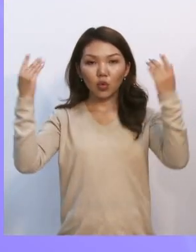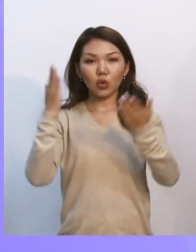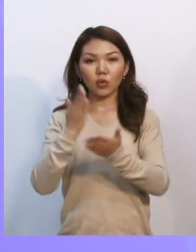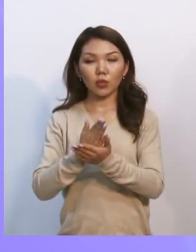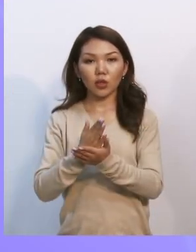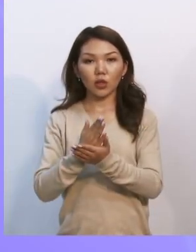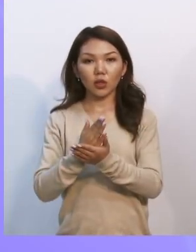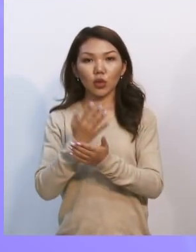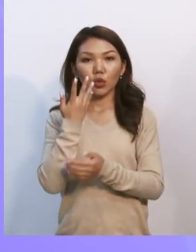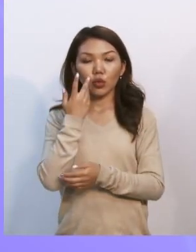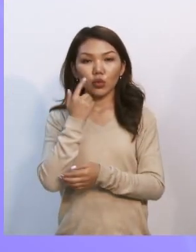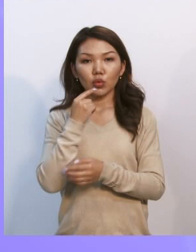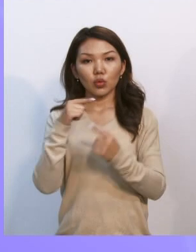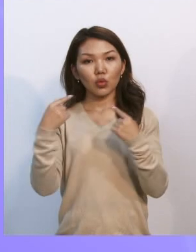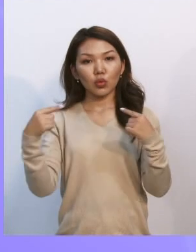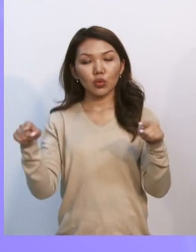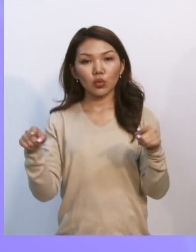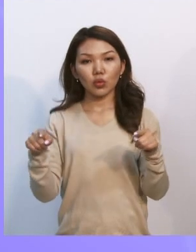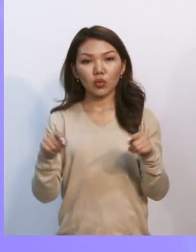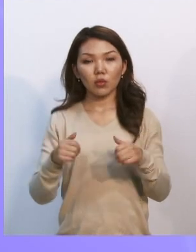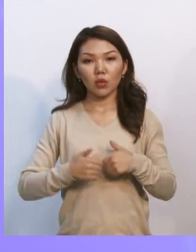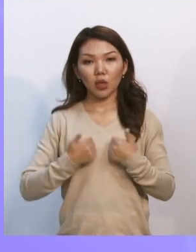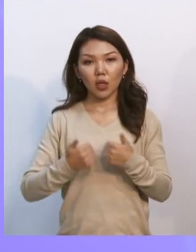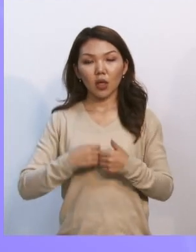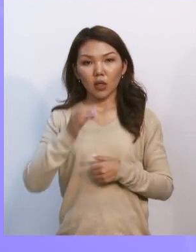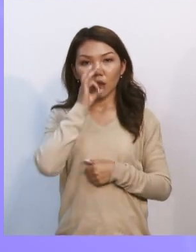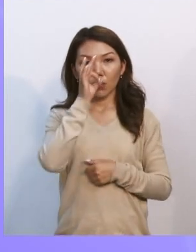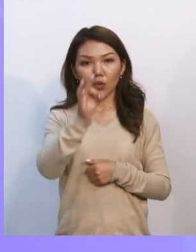Түсүн өзгөртүп айтып көргүлөчү.